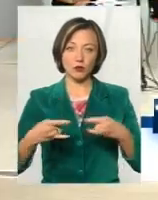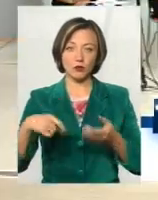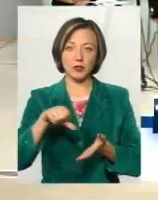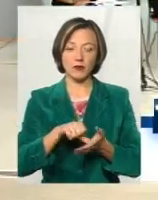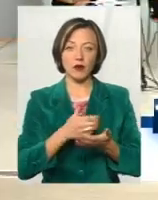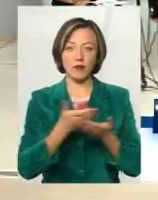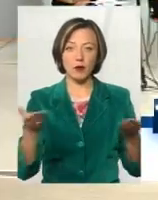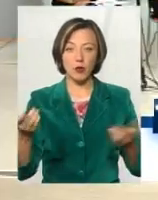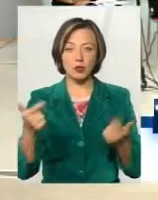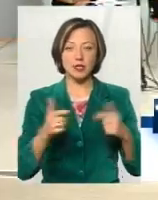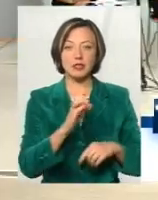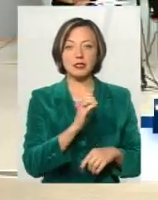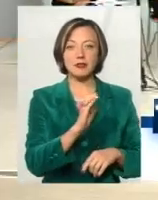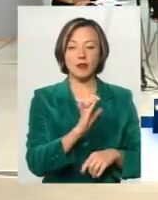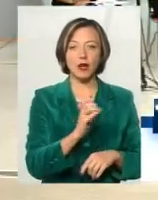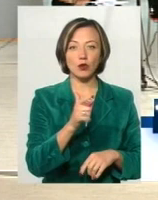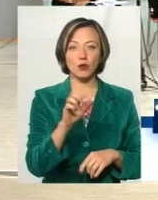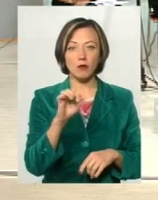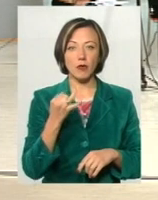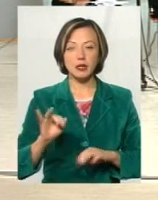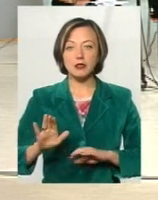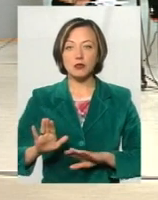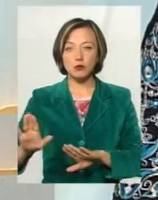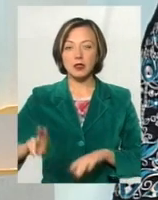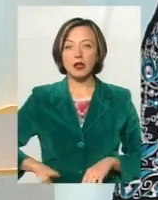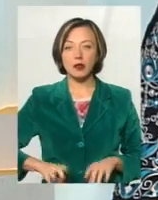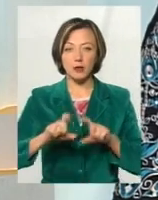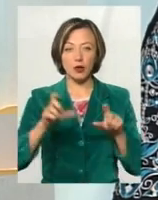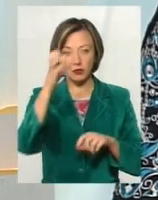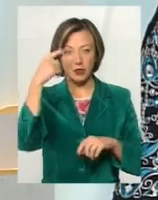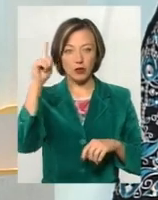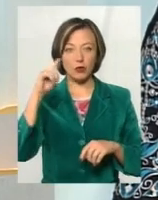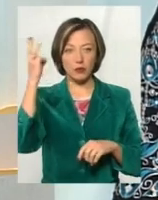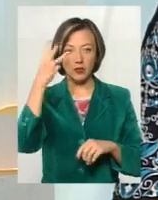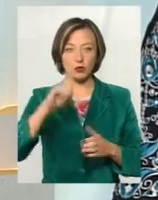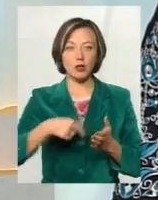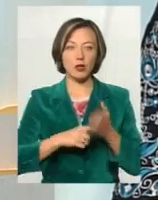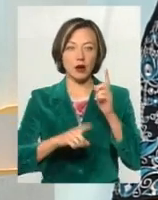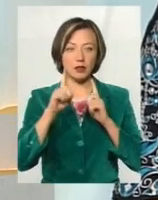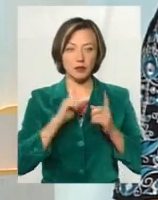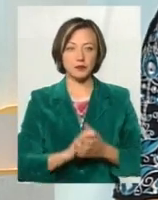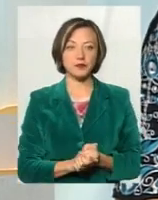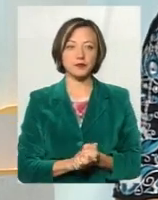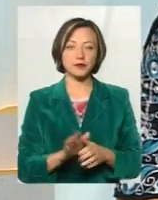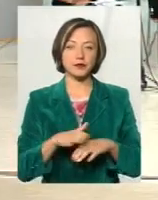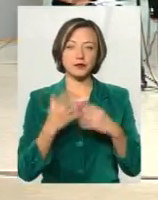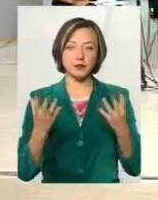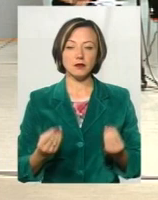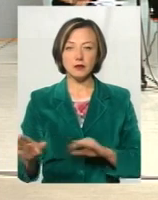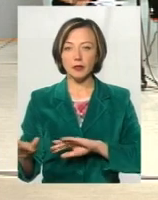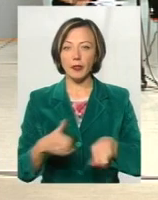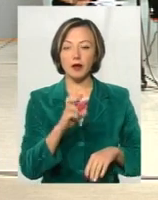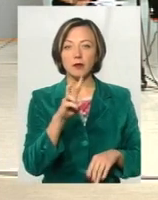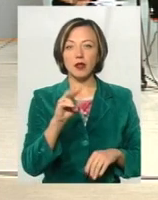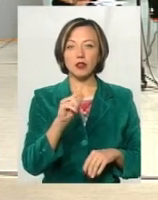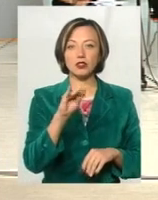представляю вам гостей. Світлана Губай, заступник директора Департаменту освіти та науки Хмельницької міської ради. Здравствуйте. Валентина